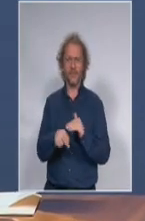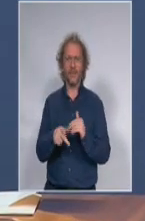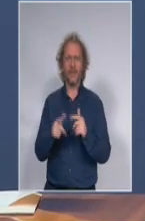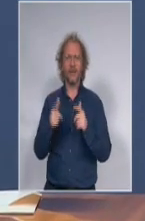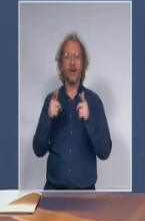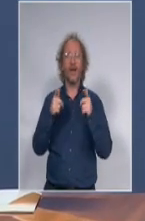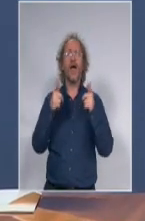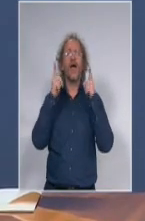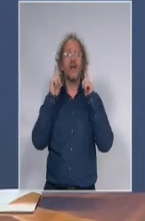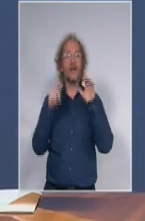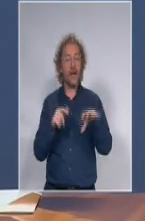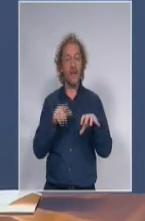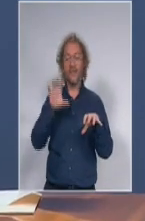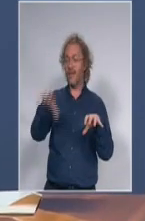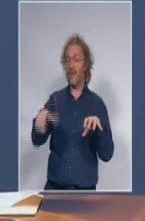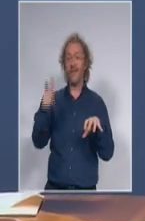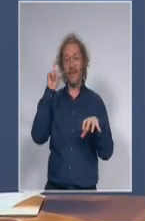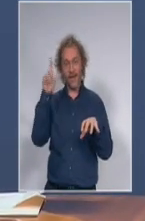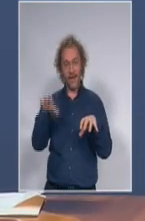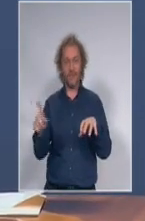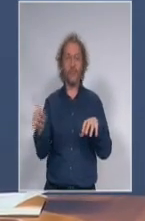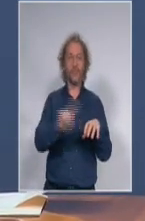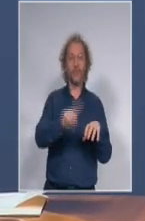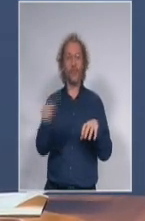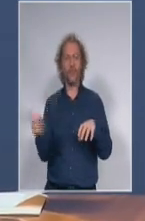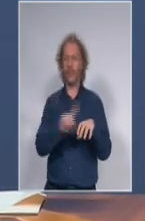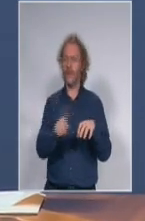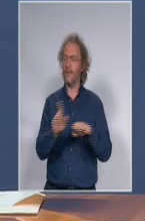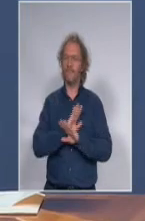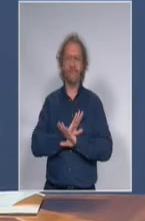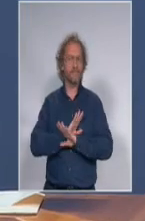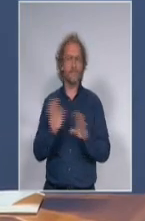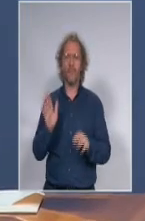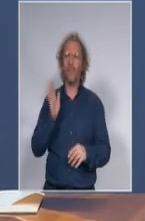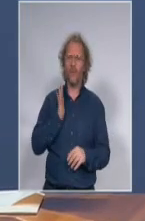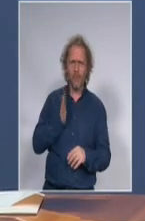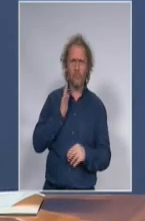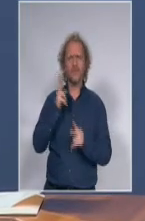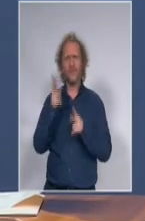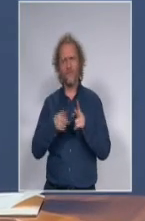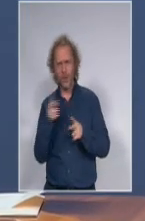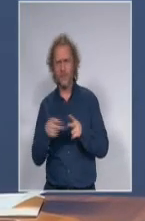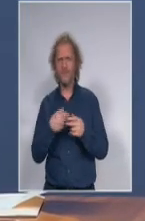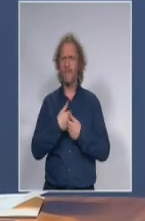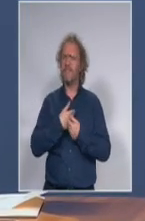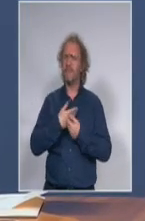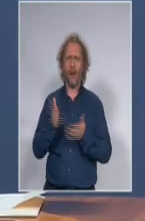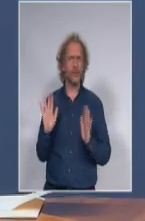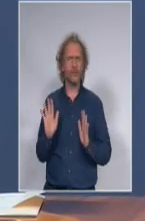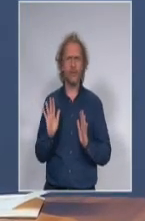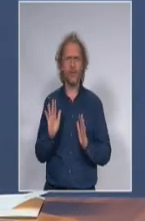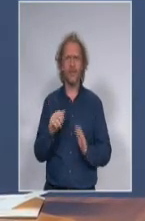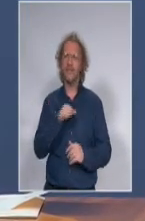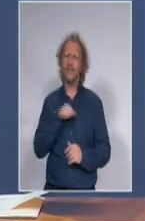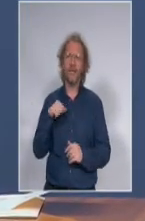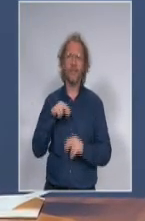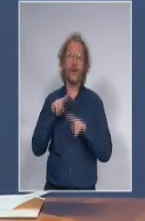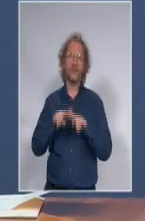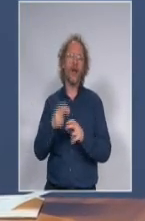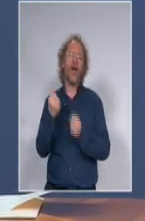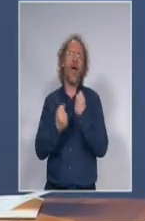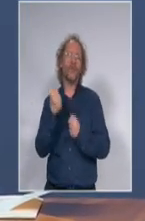sati potpuno ukidanje međugradskog voznog i autobusnog saobraćaja. Ostavljamo samo mogućnost za automobilski